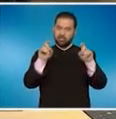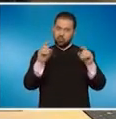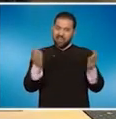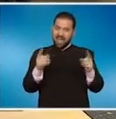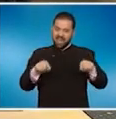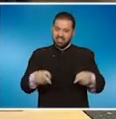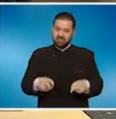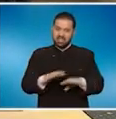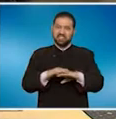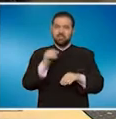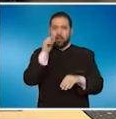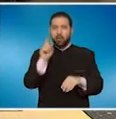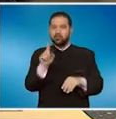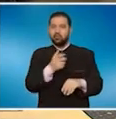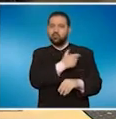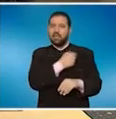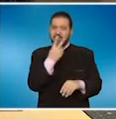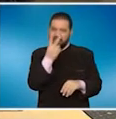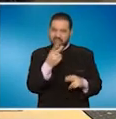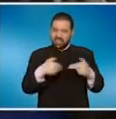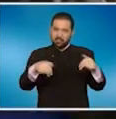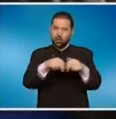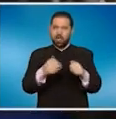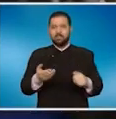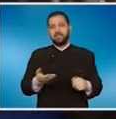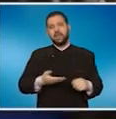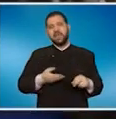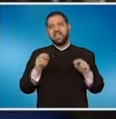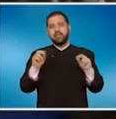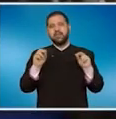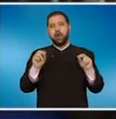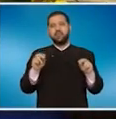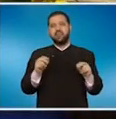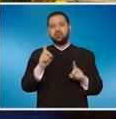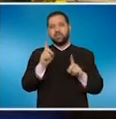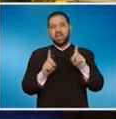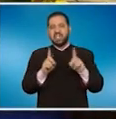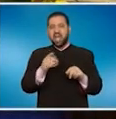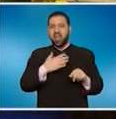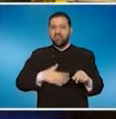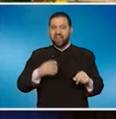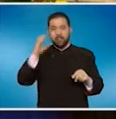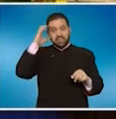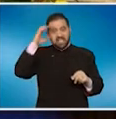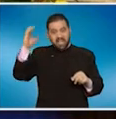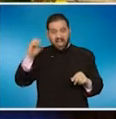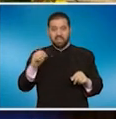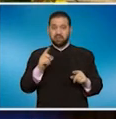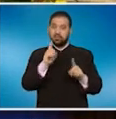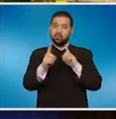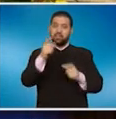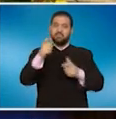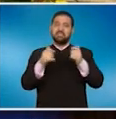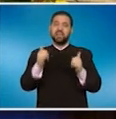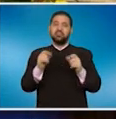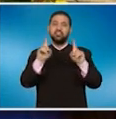care ispitesc pe om și nu le putem percepe. Așa încât și dacă vrem să credem, vorbind despre aceste